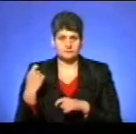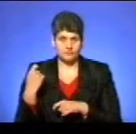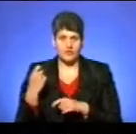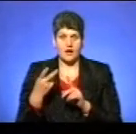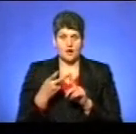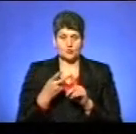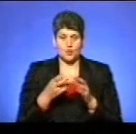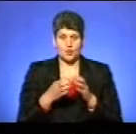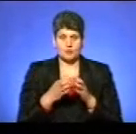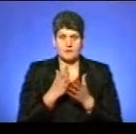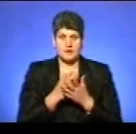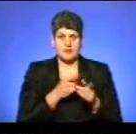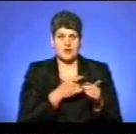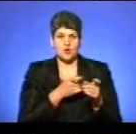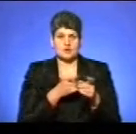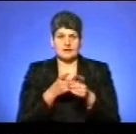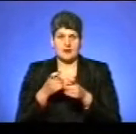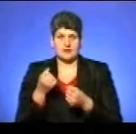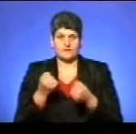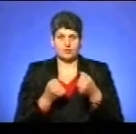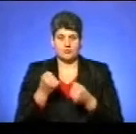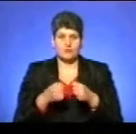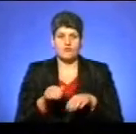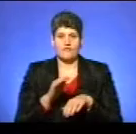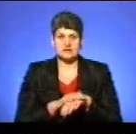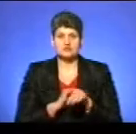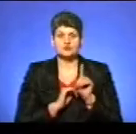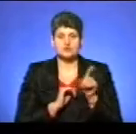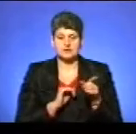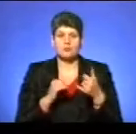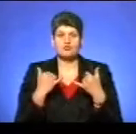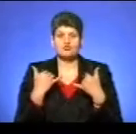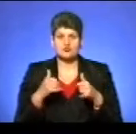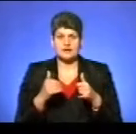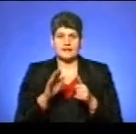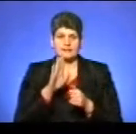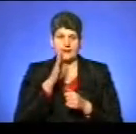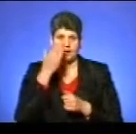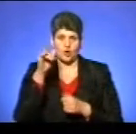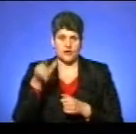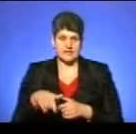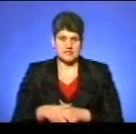умовно мала розстріляти автомобіль, тому що фактично там уже терорист.